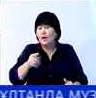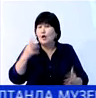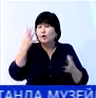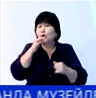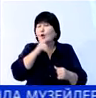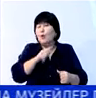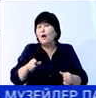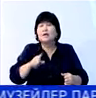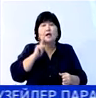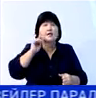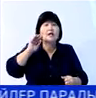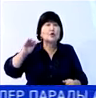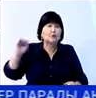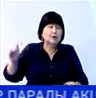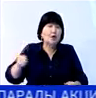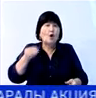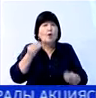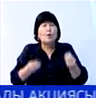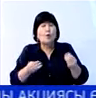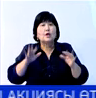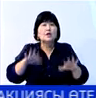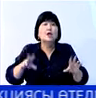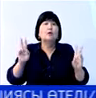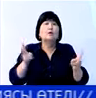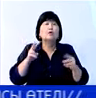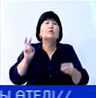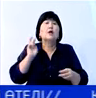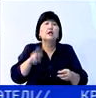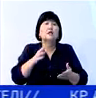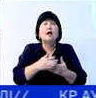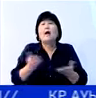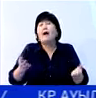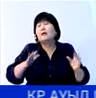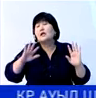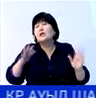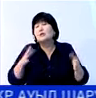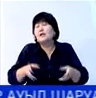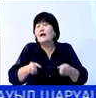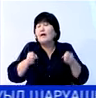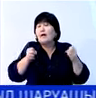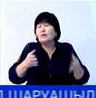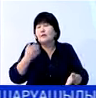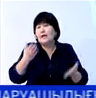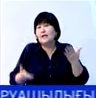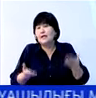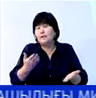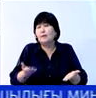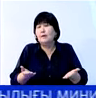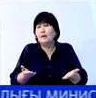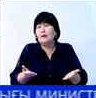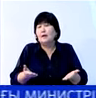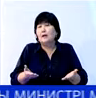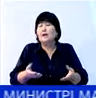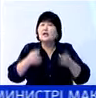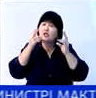уақытта жасөспірімдер ойын сауық орындарынан шығып жатып, қандай да бір қылмыстылыққа болмаса